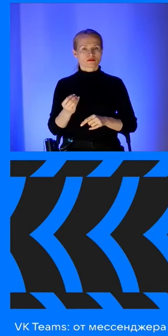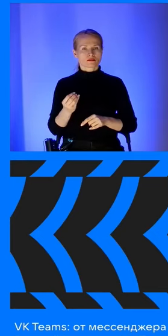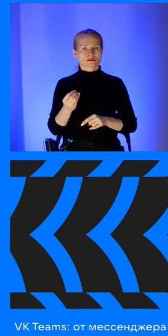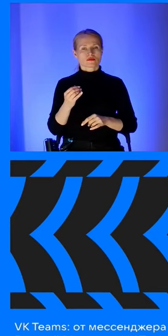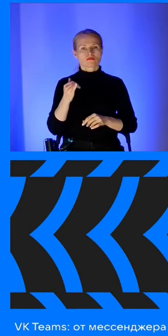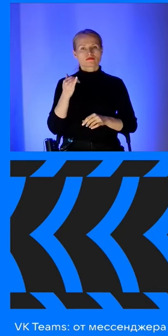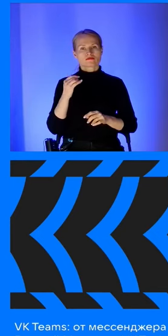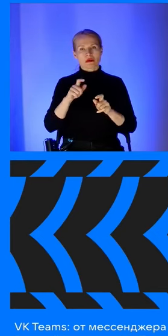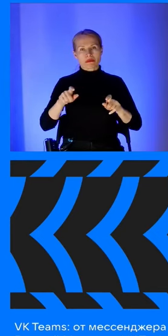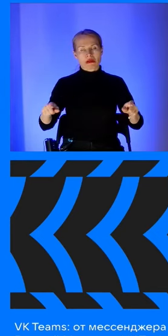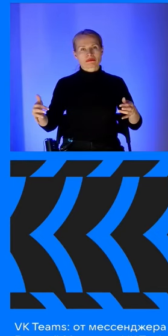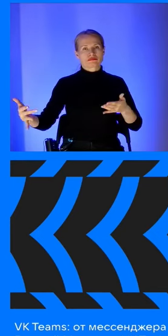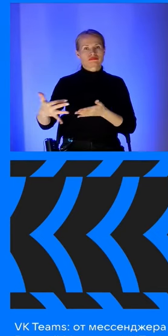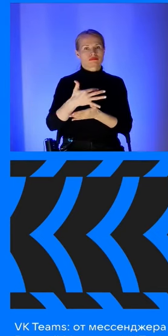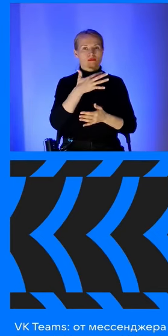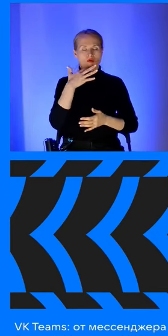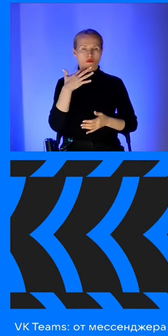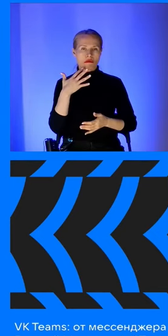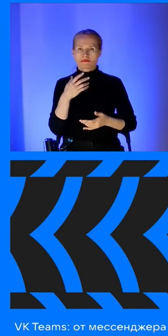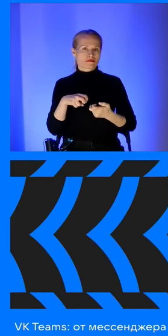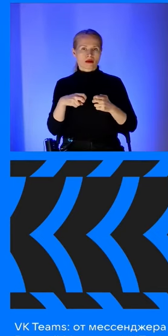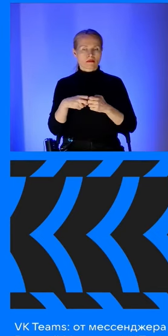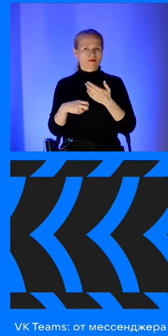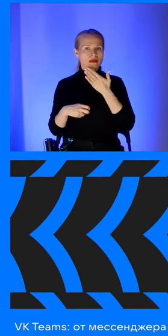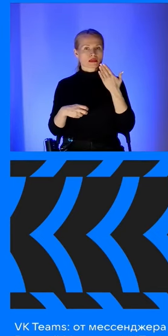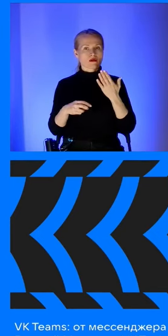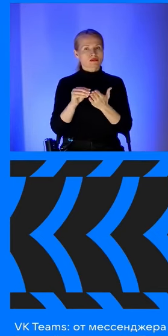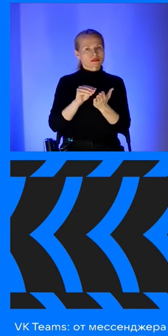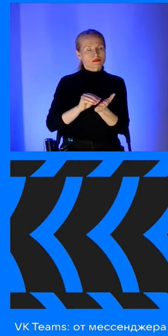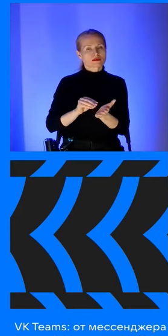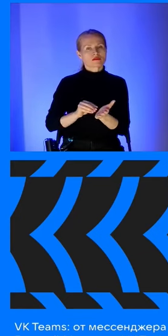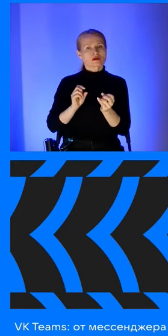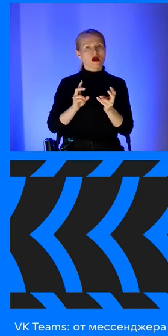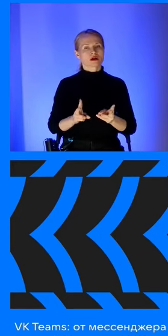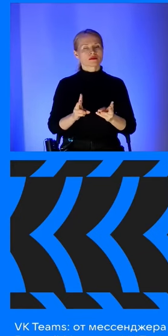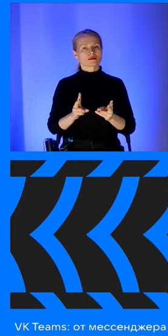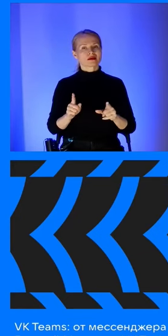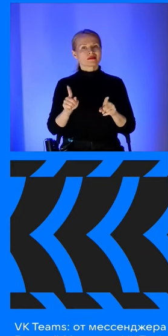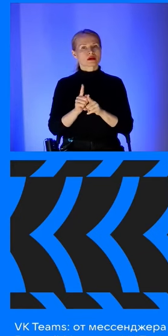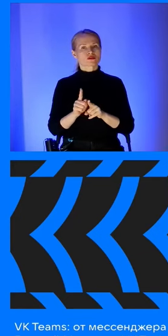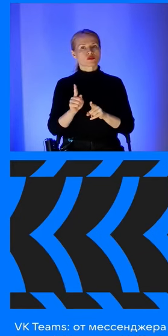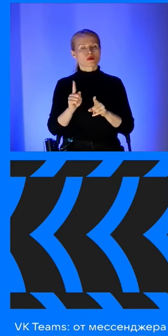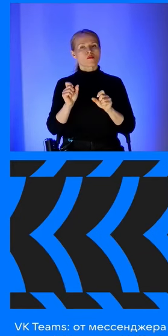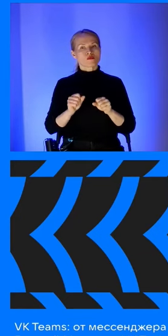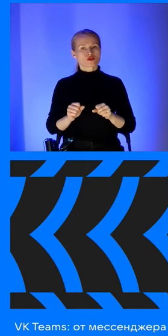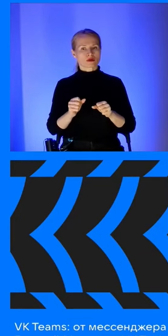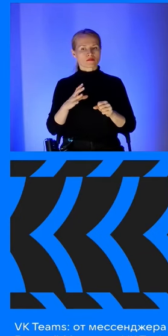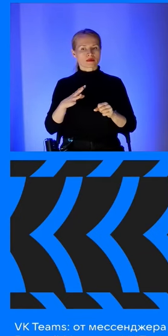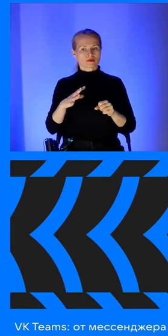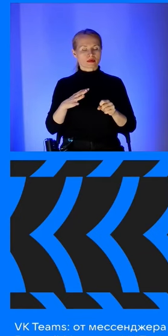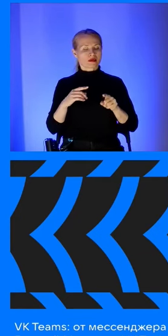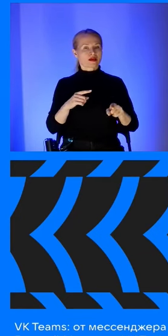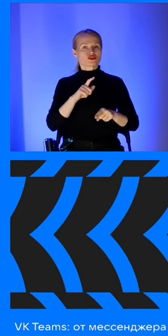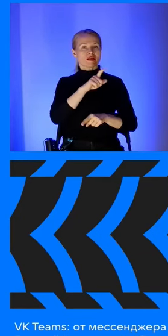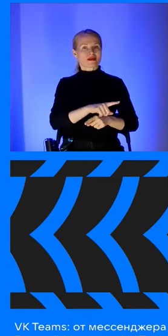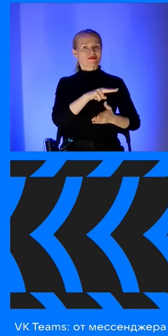нет, проблем нету. А вот как организовать запись и так, чтобы можно было масштабировать этого человека, который в регистратуре один